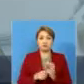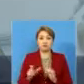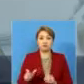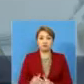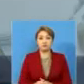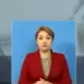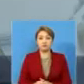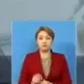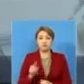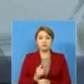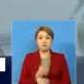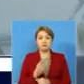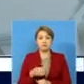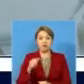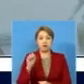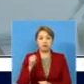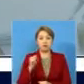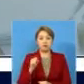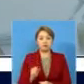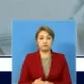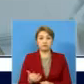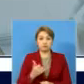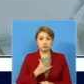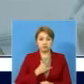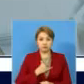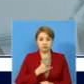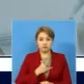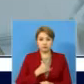С 1 августа у нас